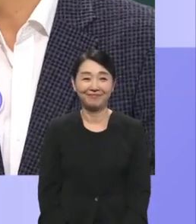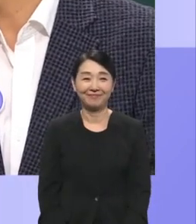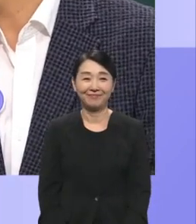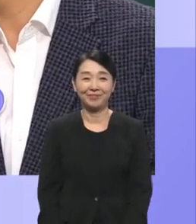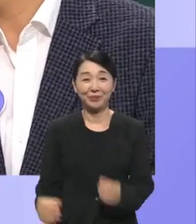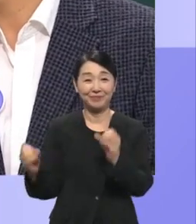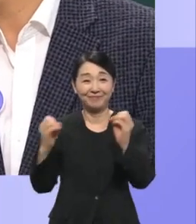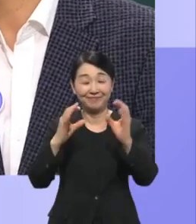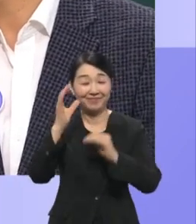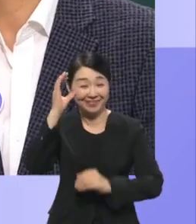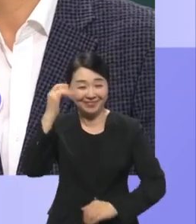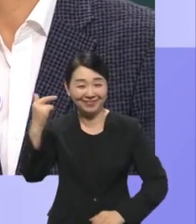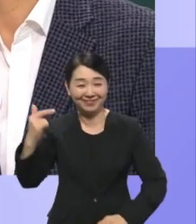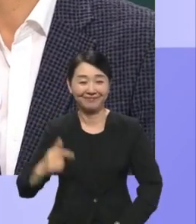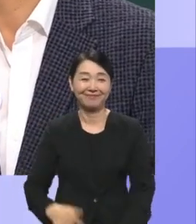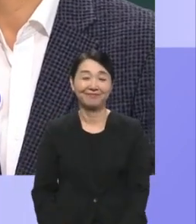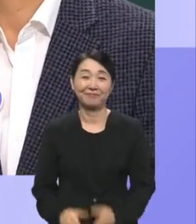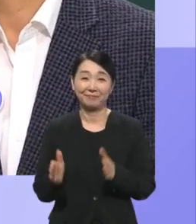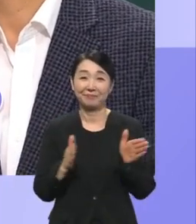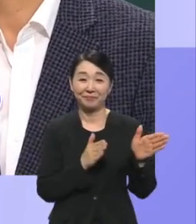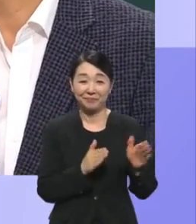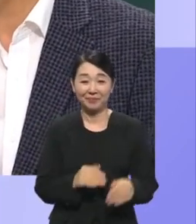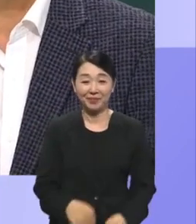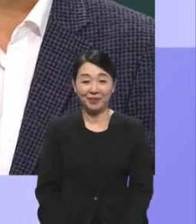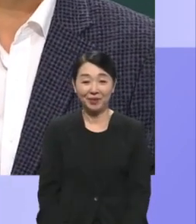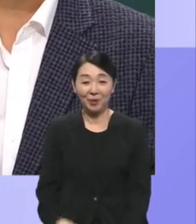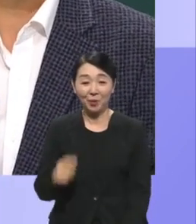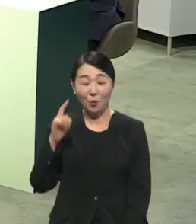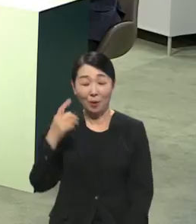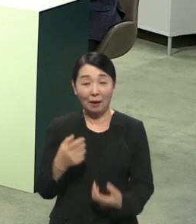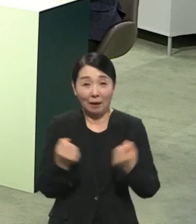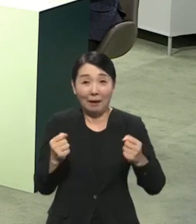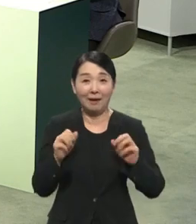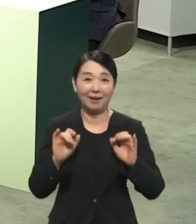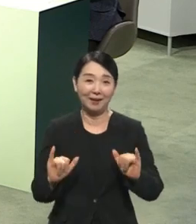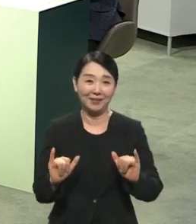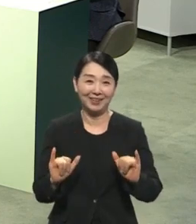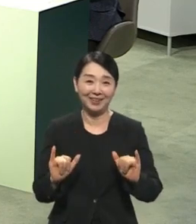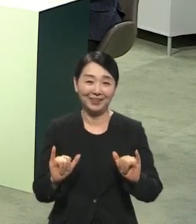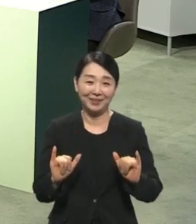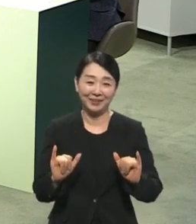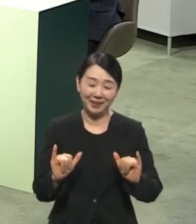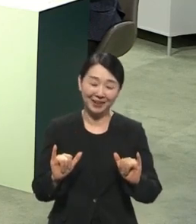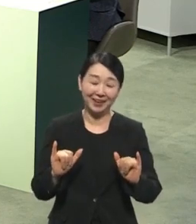오늘 표가 기대가 되는데 곧 떼어지는 거 아닌가 싶은 주제들이 좀 있어서